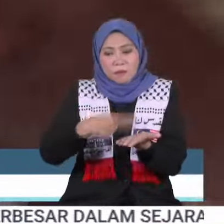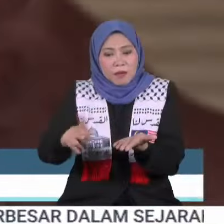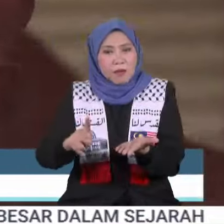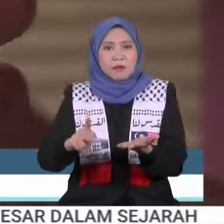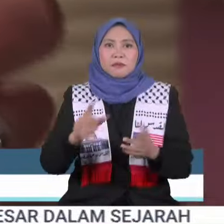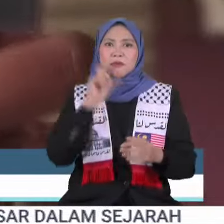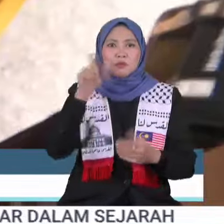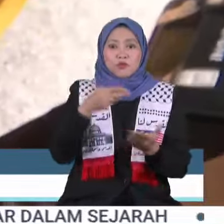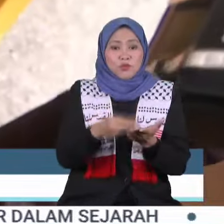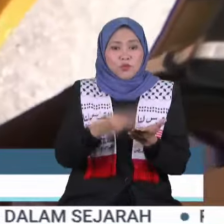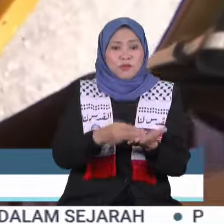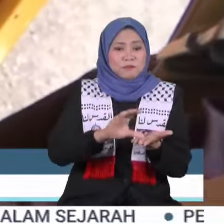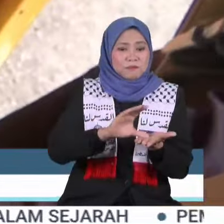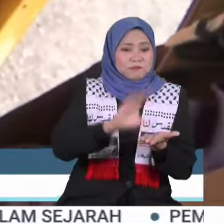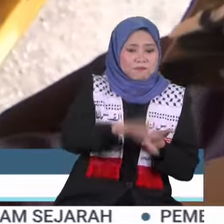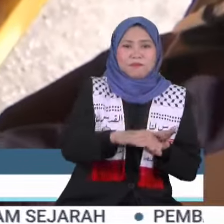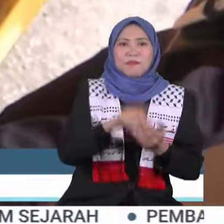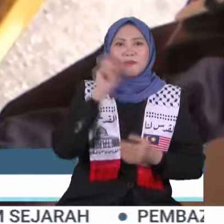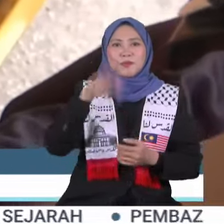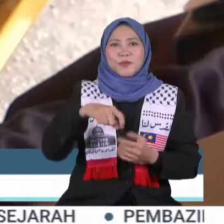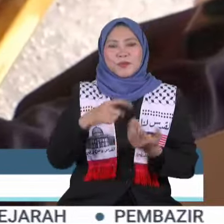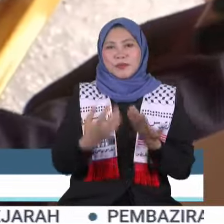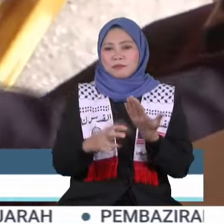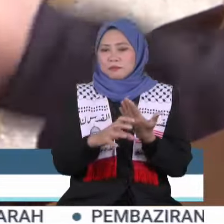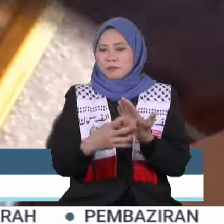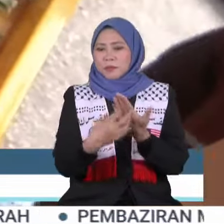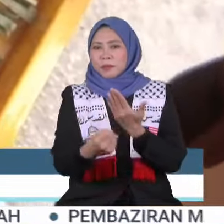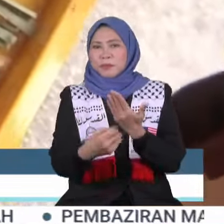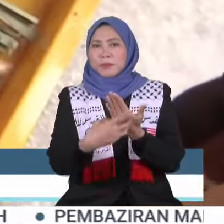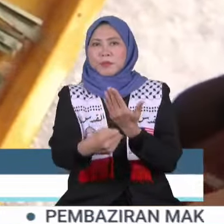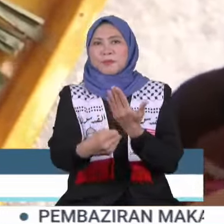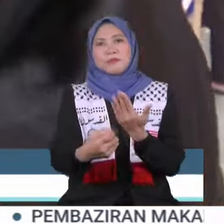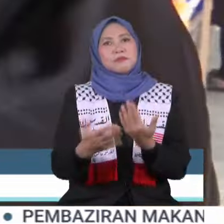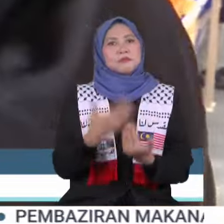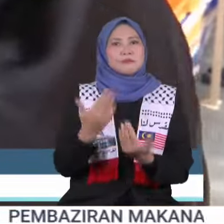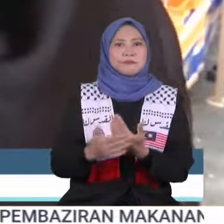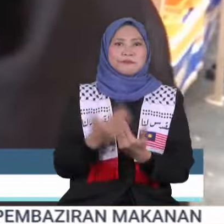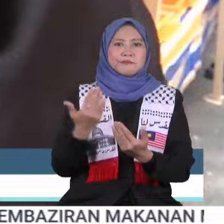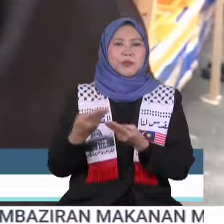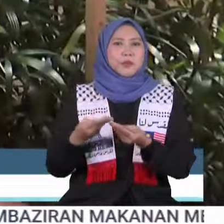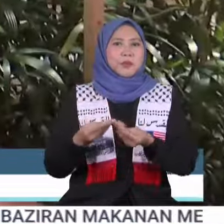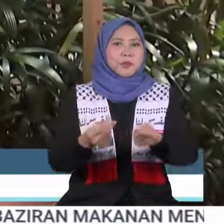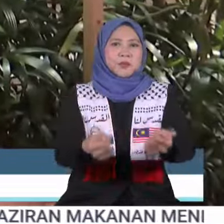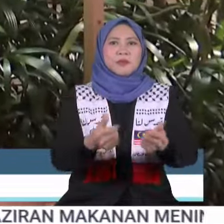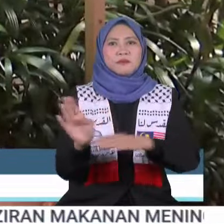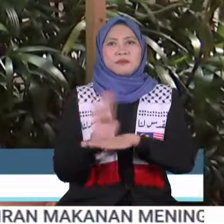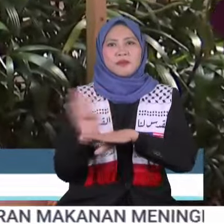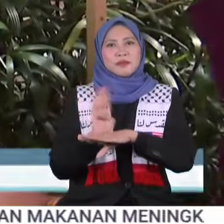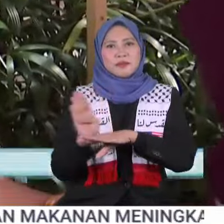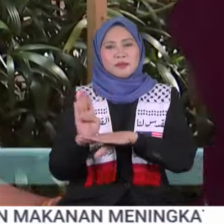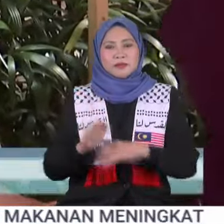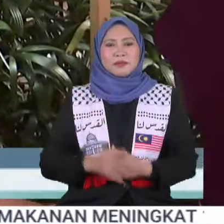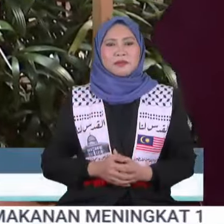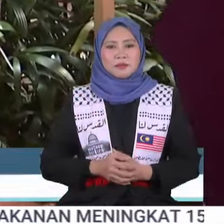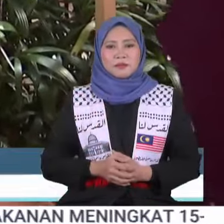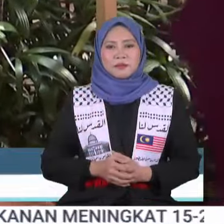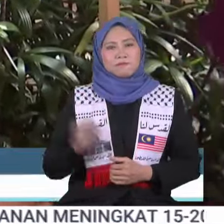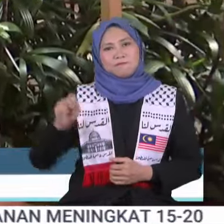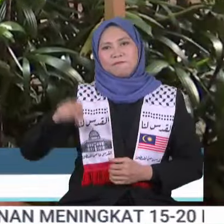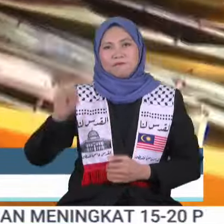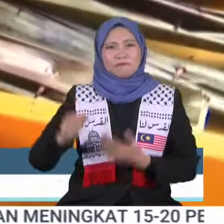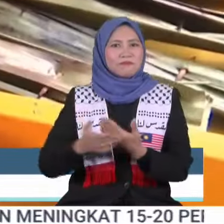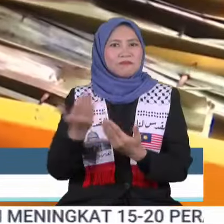tanpa tunai atau cashless kini juga memudahkan urus Niaga Mere lebih senang untuk kita orang lepas